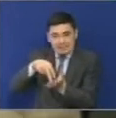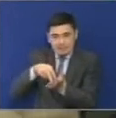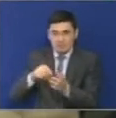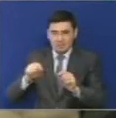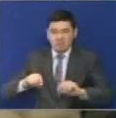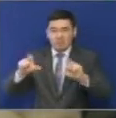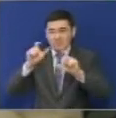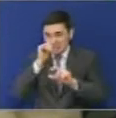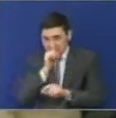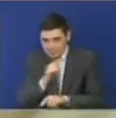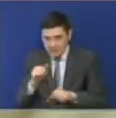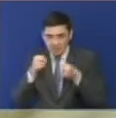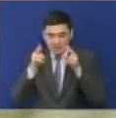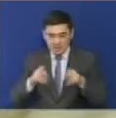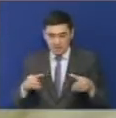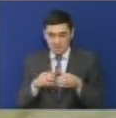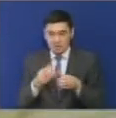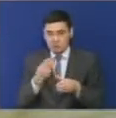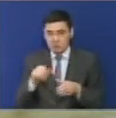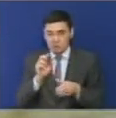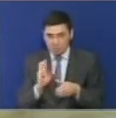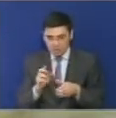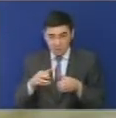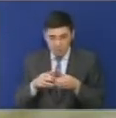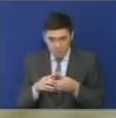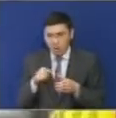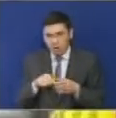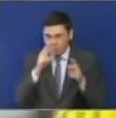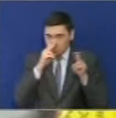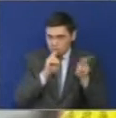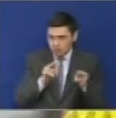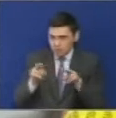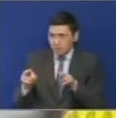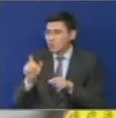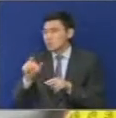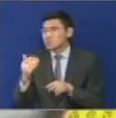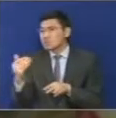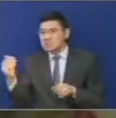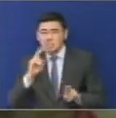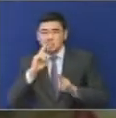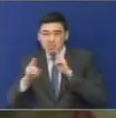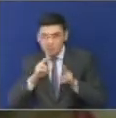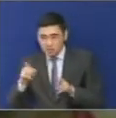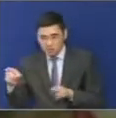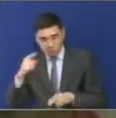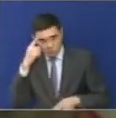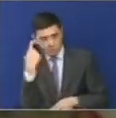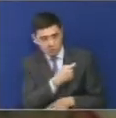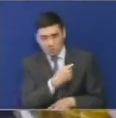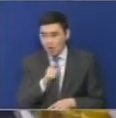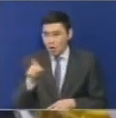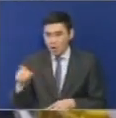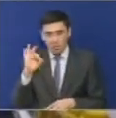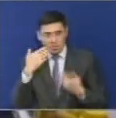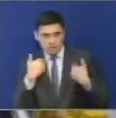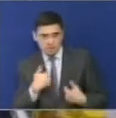құрылған болатын. Тексеру шаралары халық тарапынан түсетін өтініштер бойынша жүргізіледі. Бұл ретте ақпарат құпия болмауы тиіс. Кәсіпкерлік бөлімі